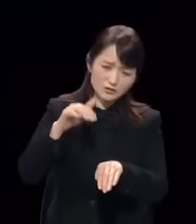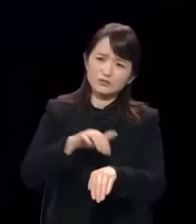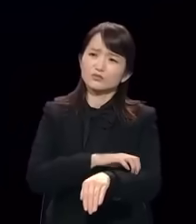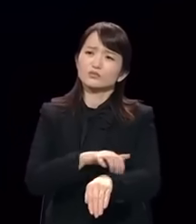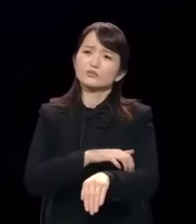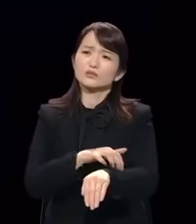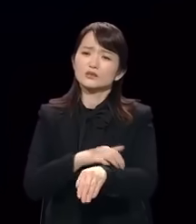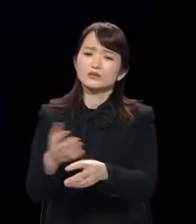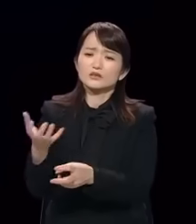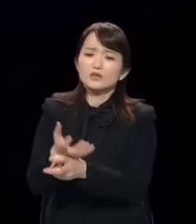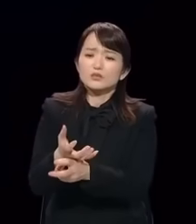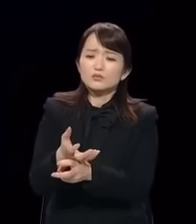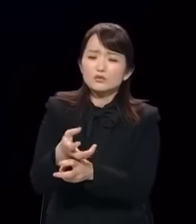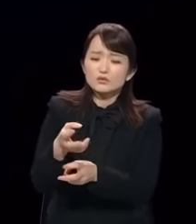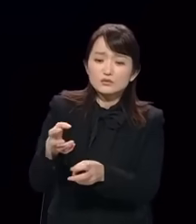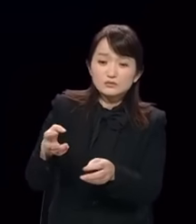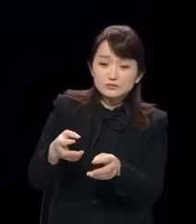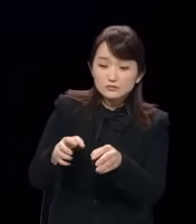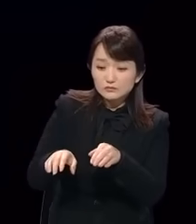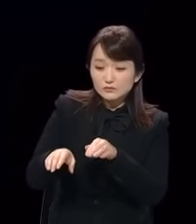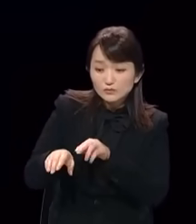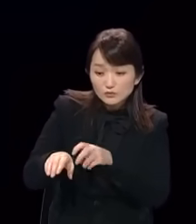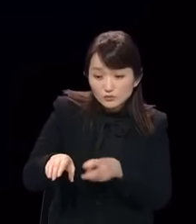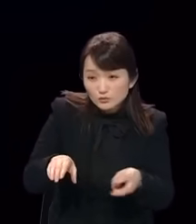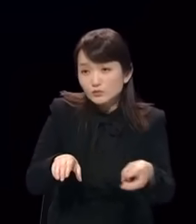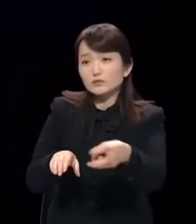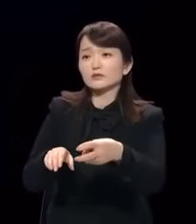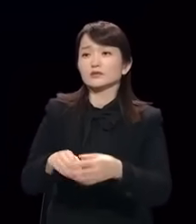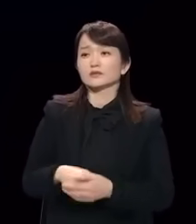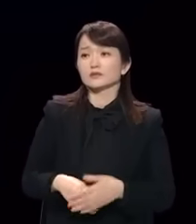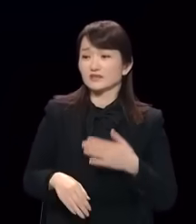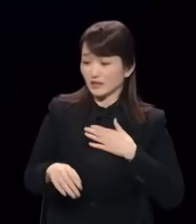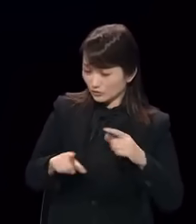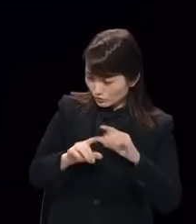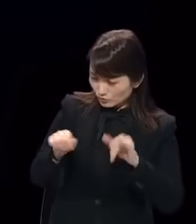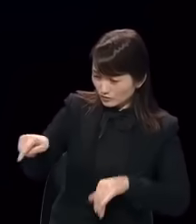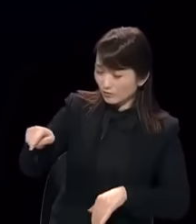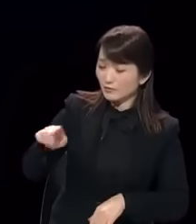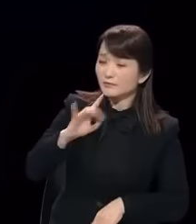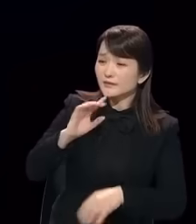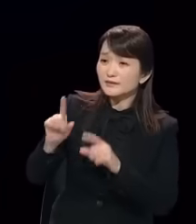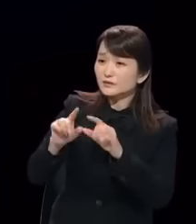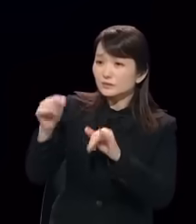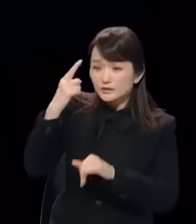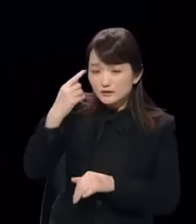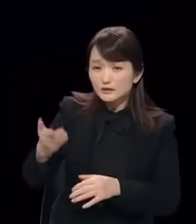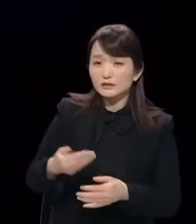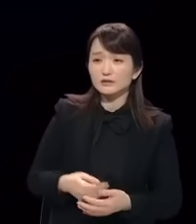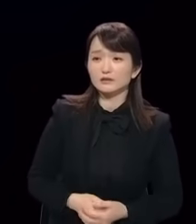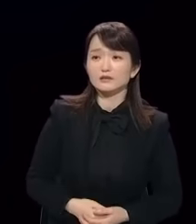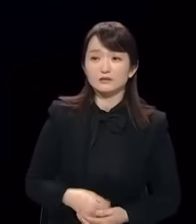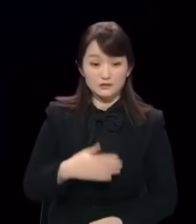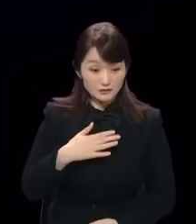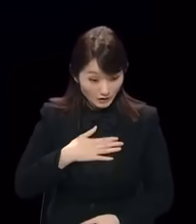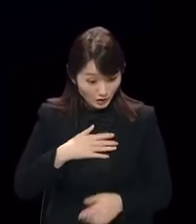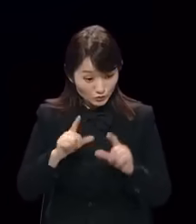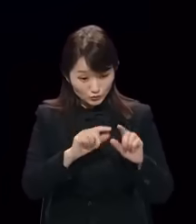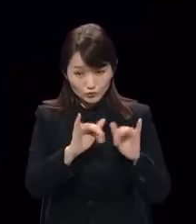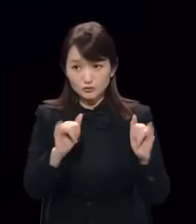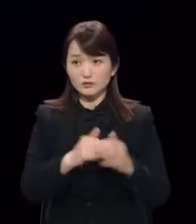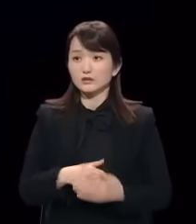불편하다고요. 불편하게 세워놓는데 나도 주민인데 왜? 나도 주민이다. 그러니까. 왜? 나도